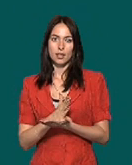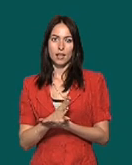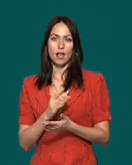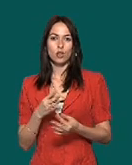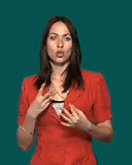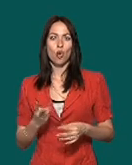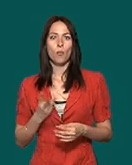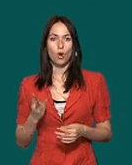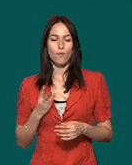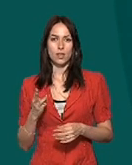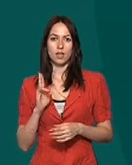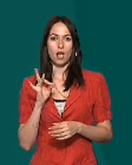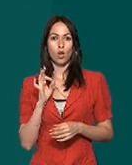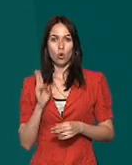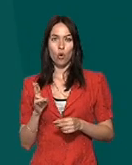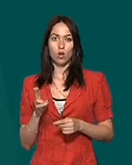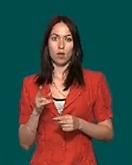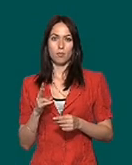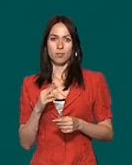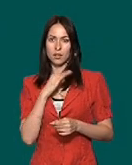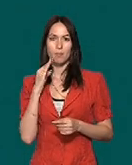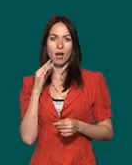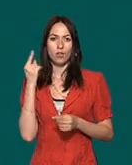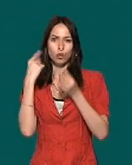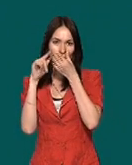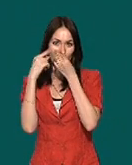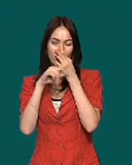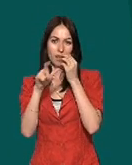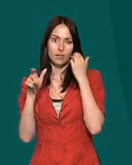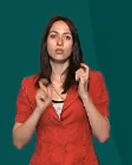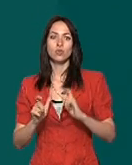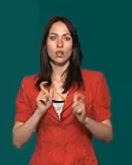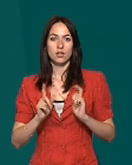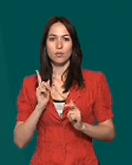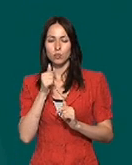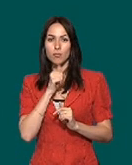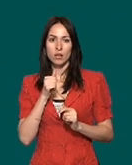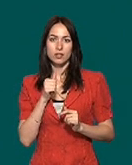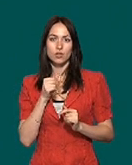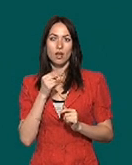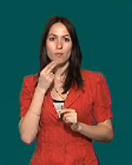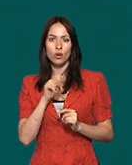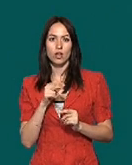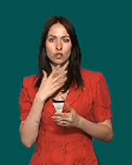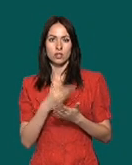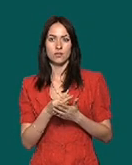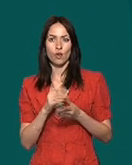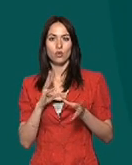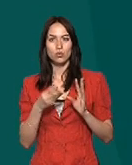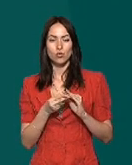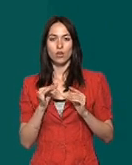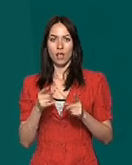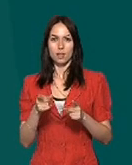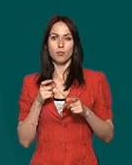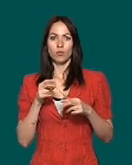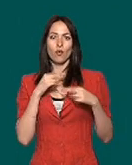добровільним. Кроком насправді багато вигаданих претензій у студентів. Вони просто намагаються як так покращити свої результати та привернути увагу до